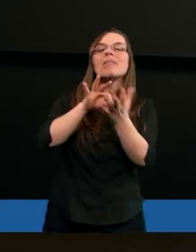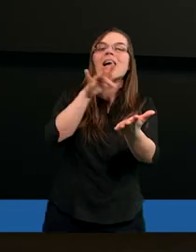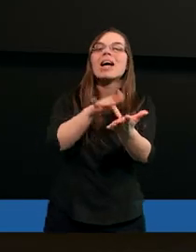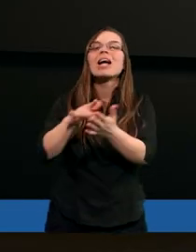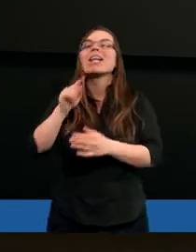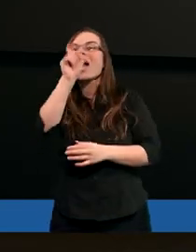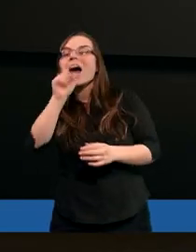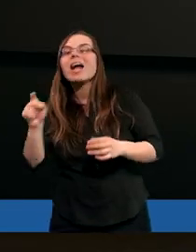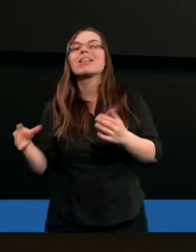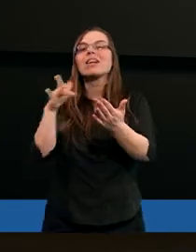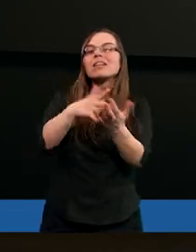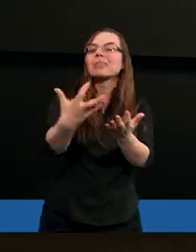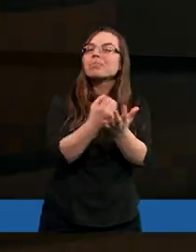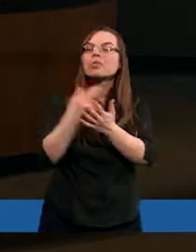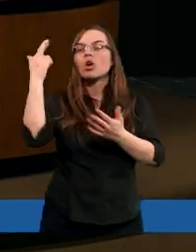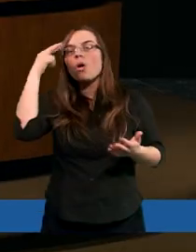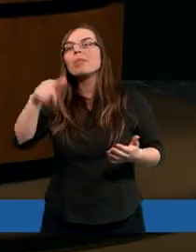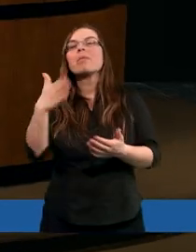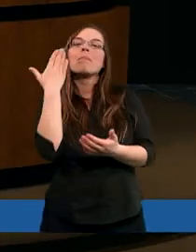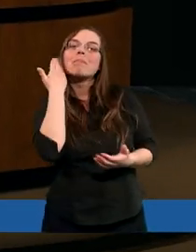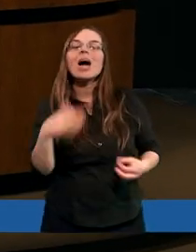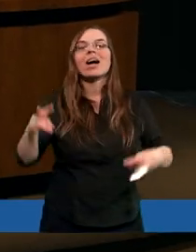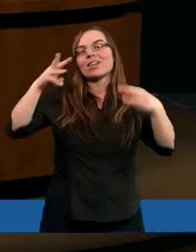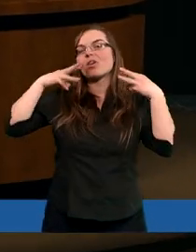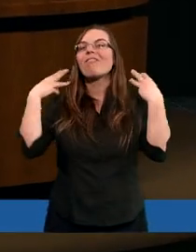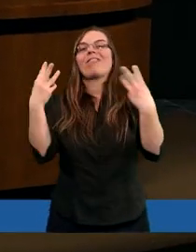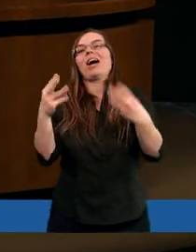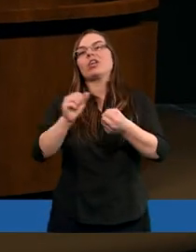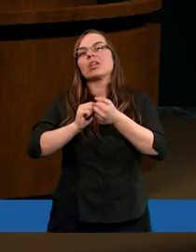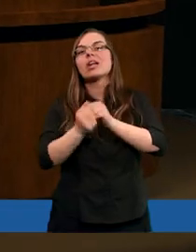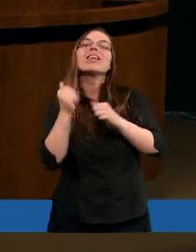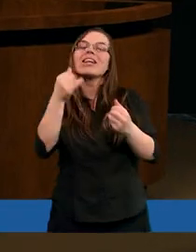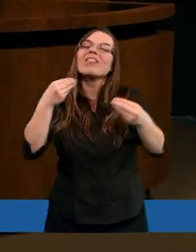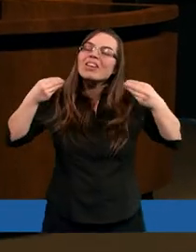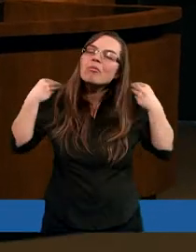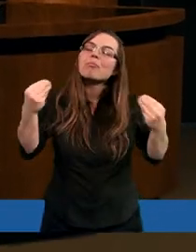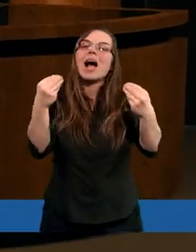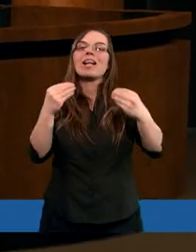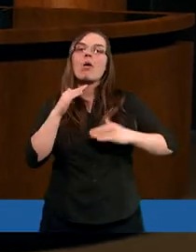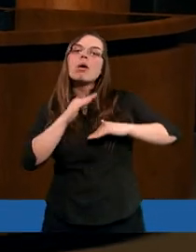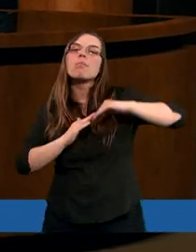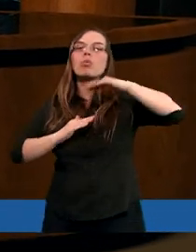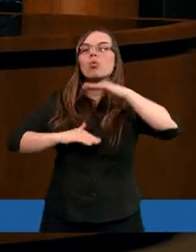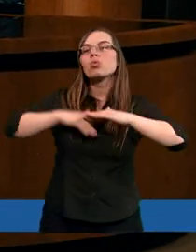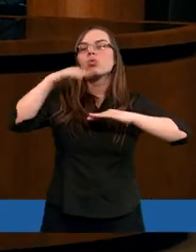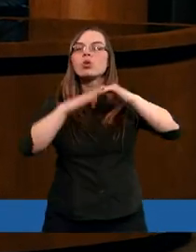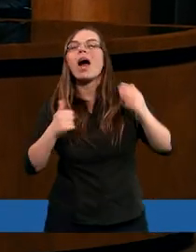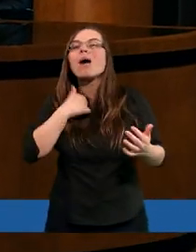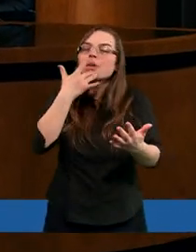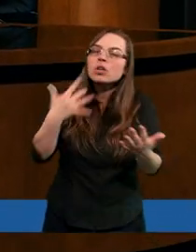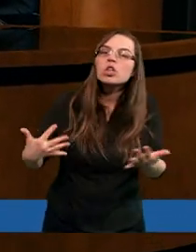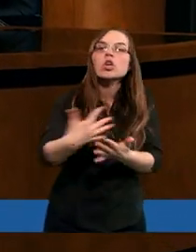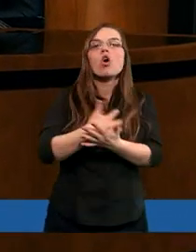zagadnienia, a widzimy, jak bardzo one są wspaniałe, budujące, a będziemy